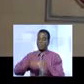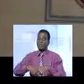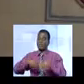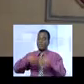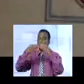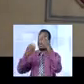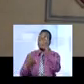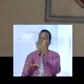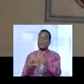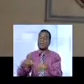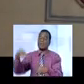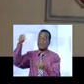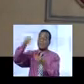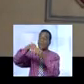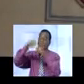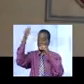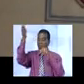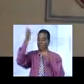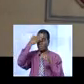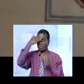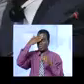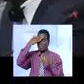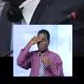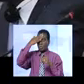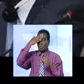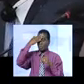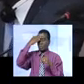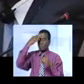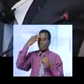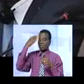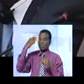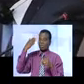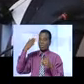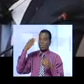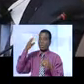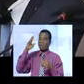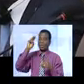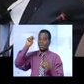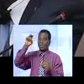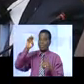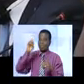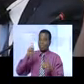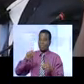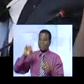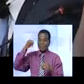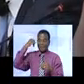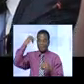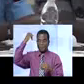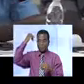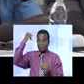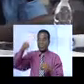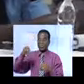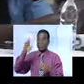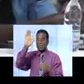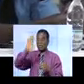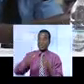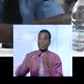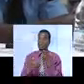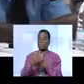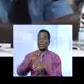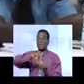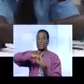à renforcer les connaissances des militaires ivoiriens. Une initiative saluée par le représentant du